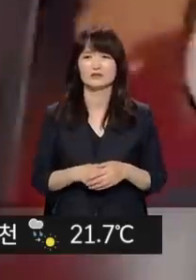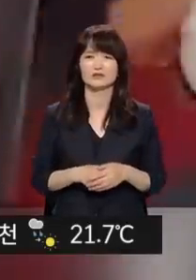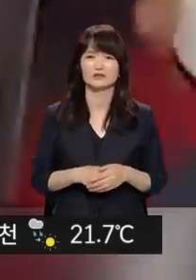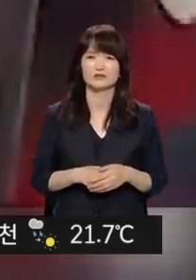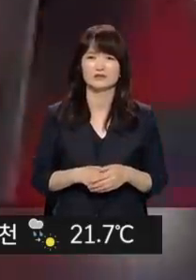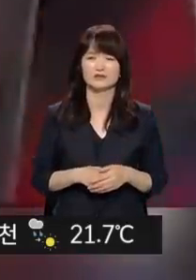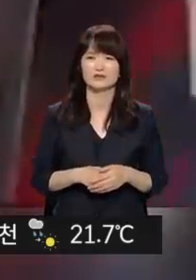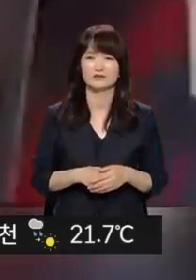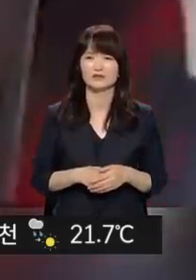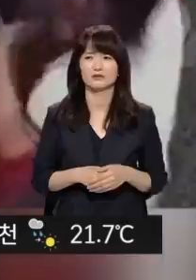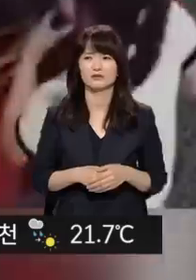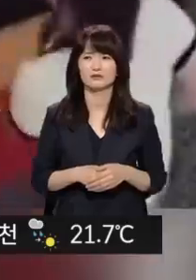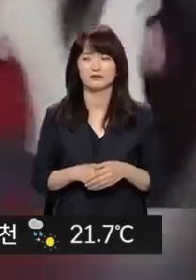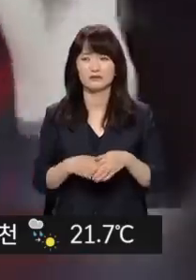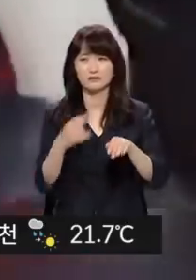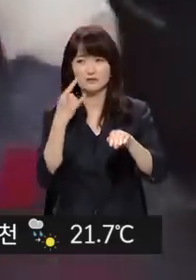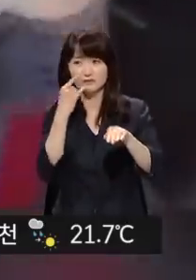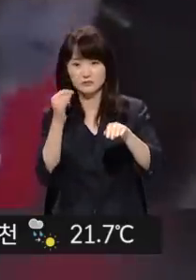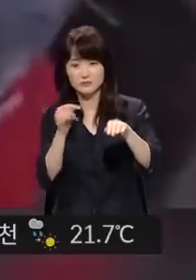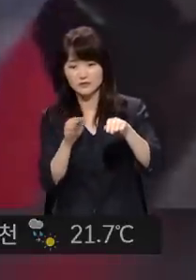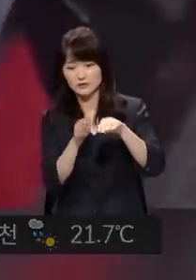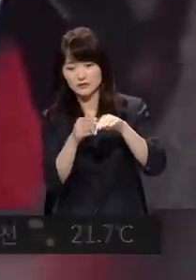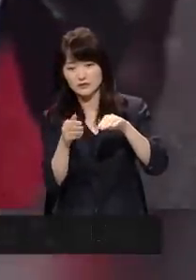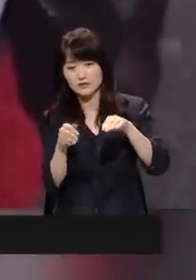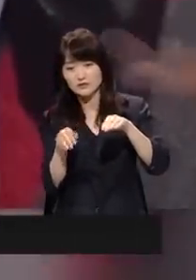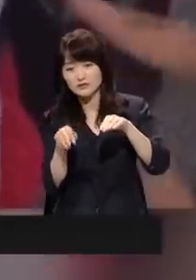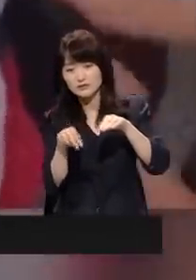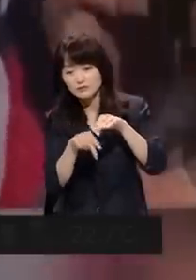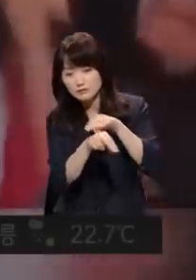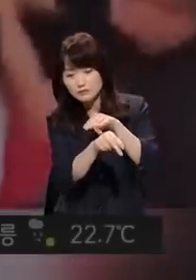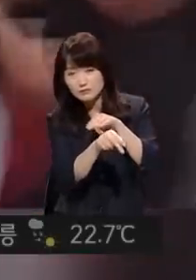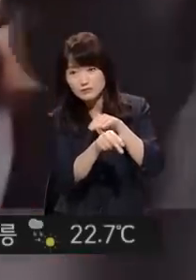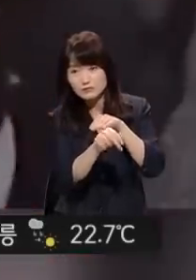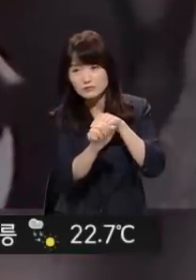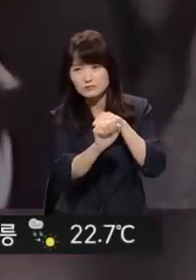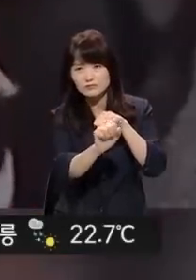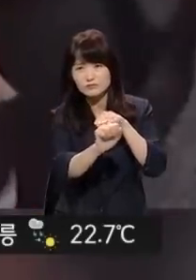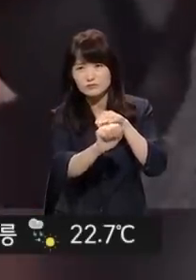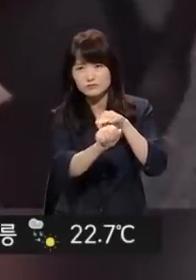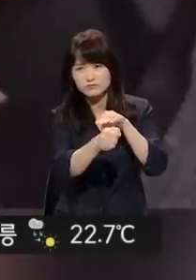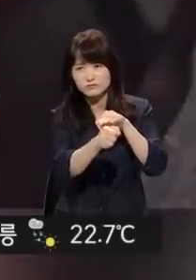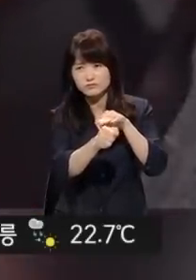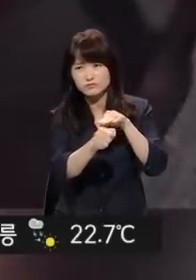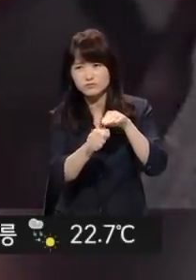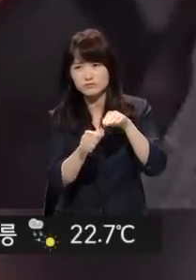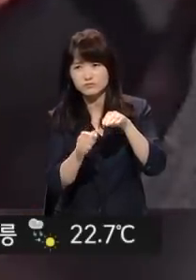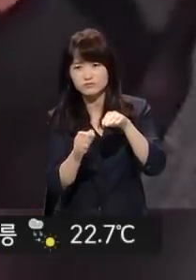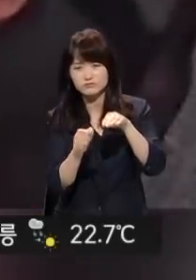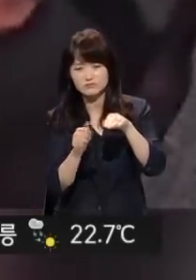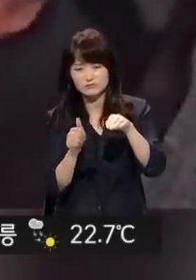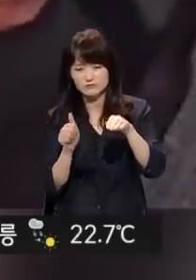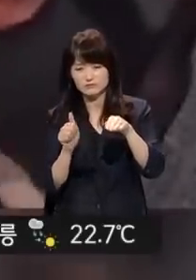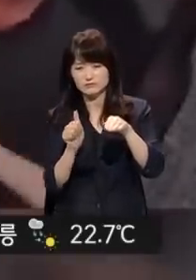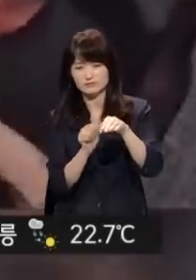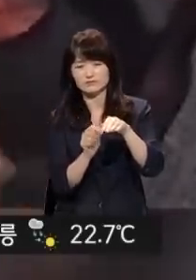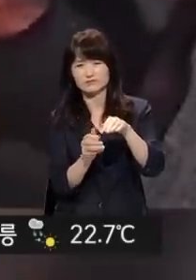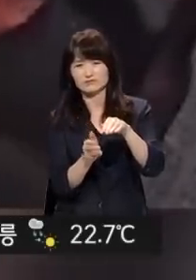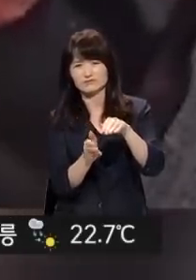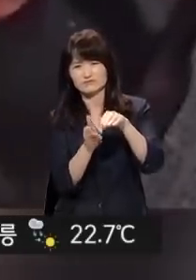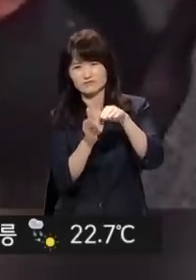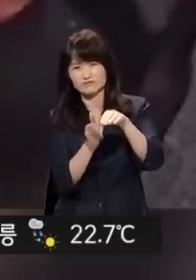여네요네 그래서 아이 엄마는 찬으로 들어가서 시동을 거는 사이에 남성들이 다급하게 창문을 부여잡고 아래로 당겨봅니다만